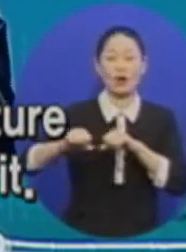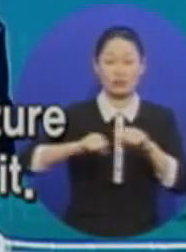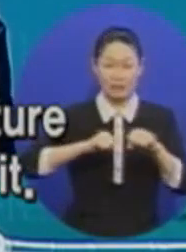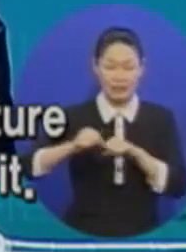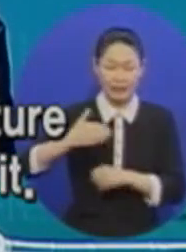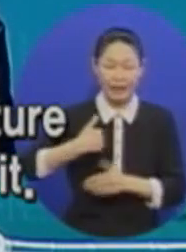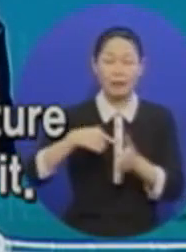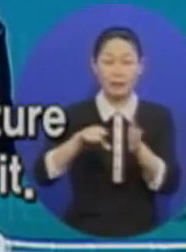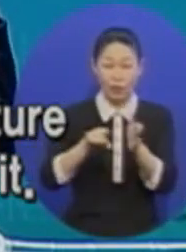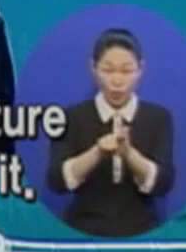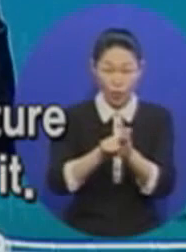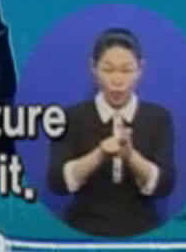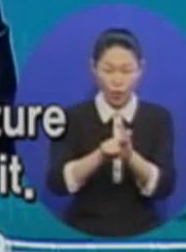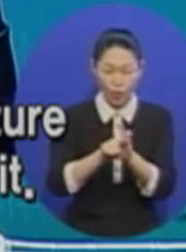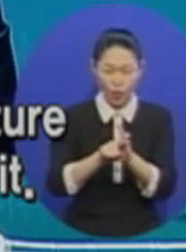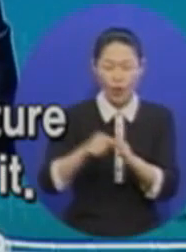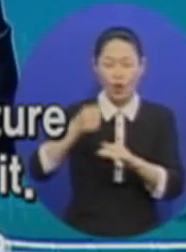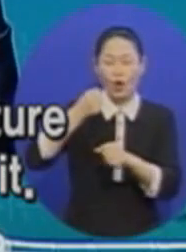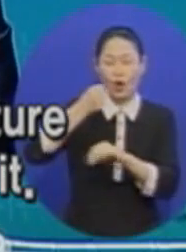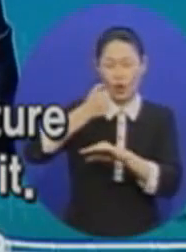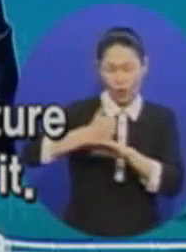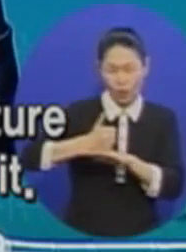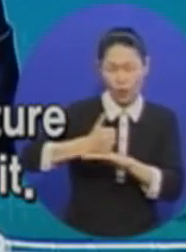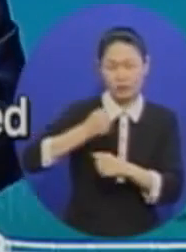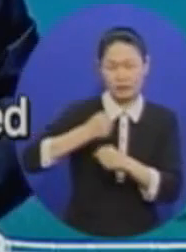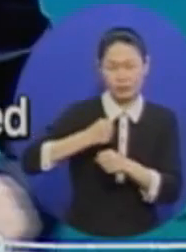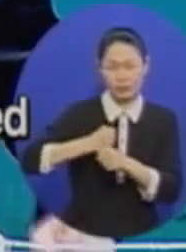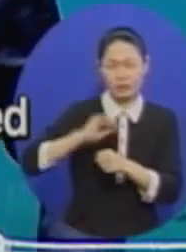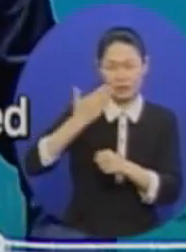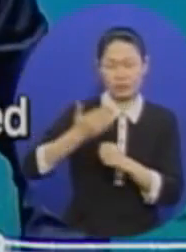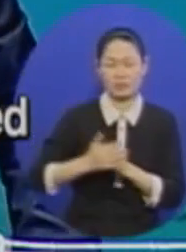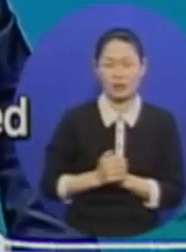내가 믿고 결론 삼는 거에요